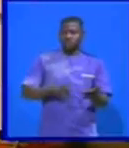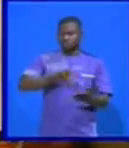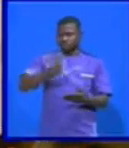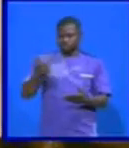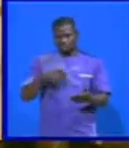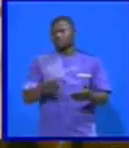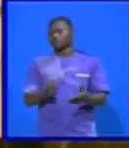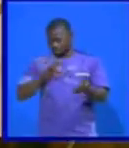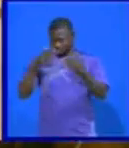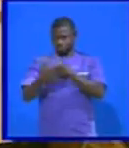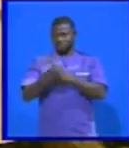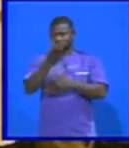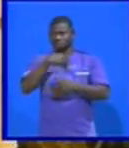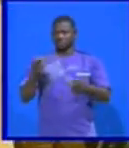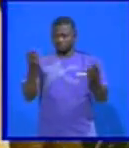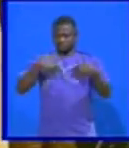officiels.